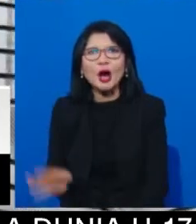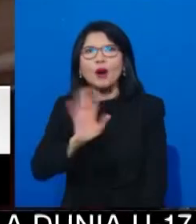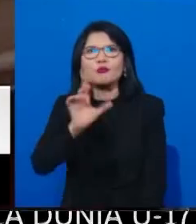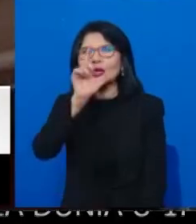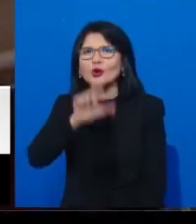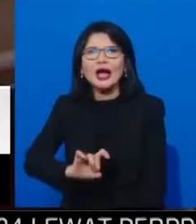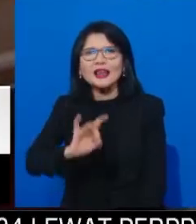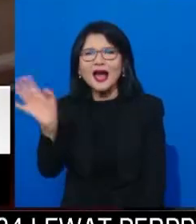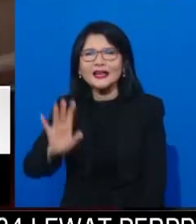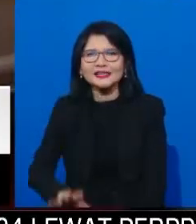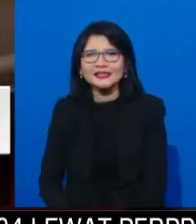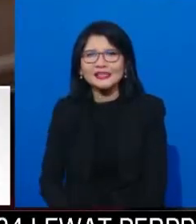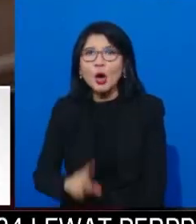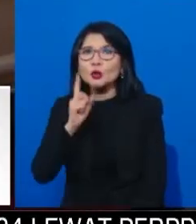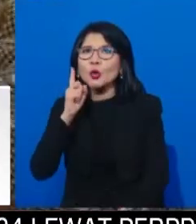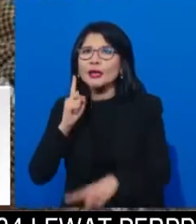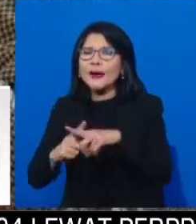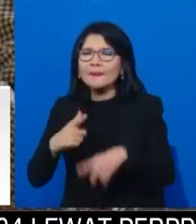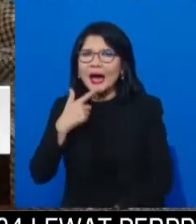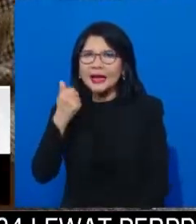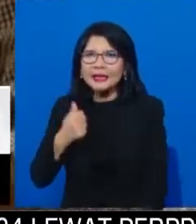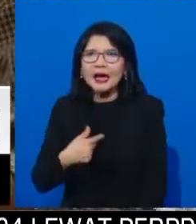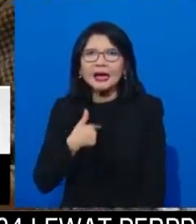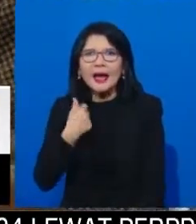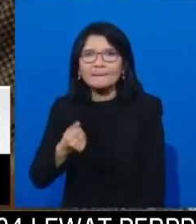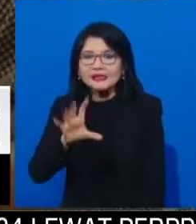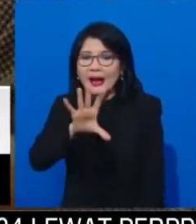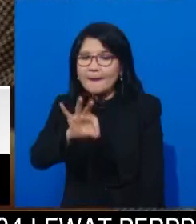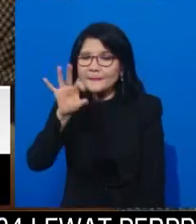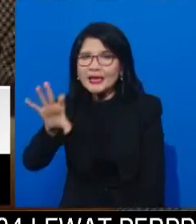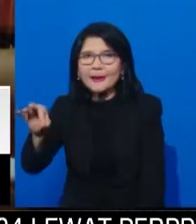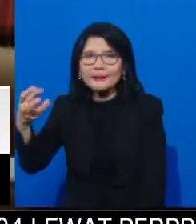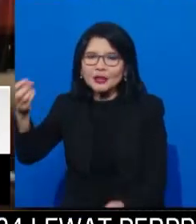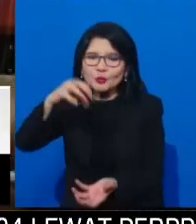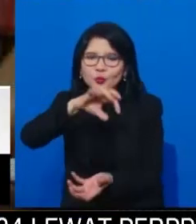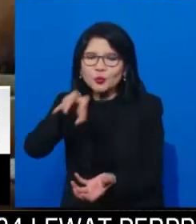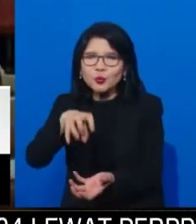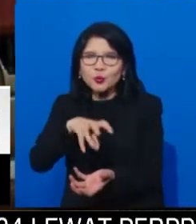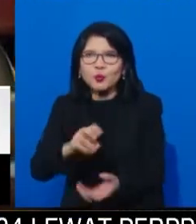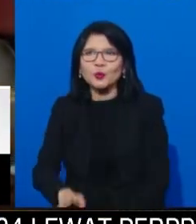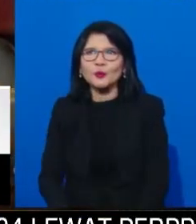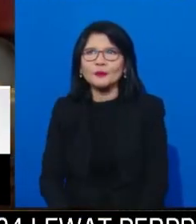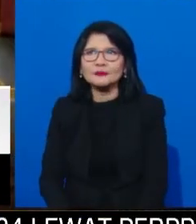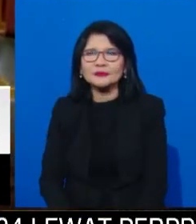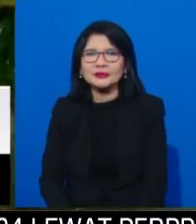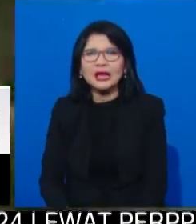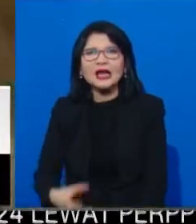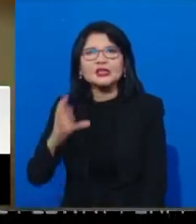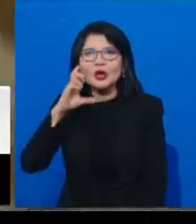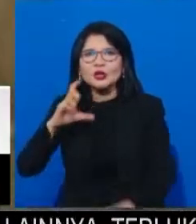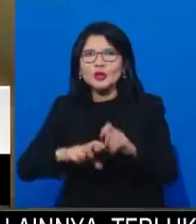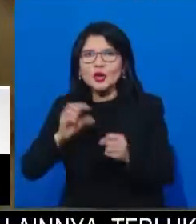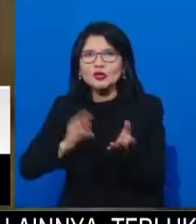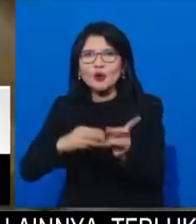lain. Untuk menambah cita rasa, pengunjung bisa memilih beragam topping untuk dinikmati bersama Mie Yamin, seperti siomay